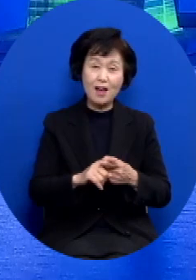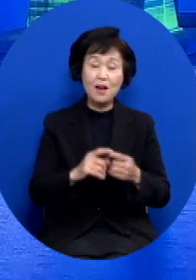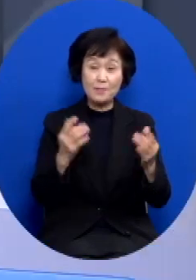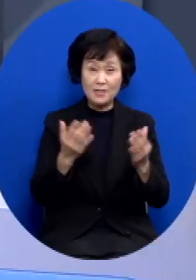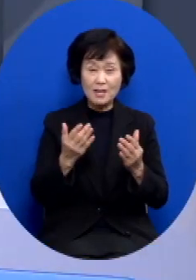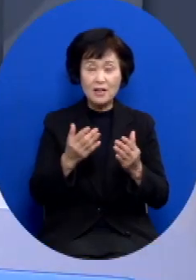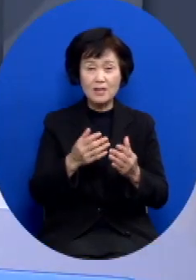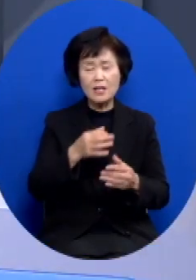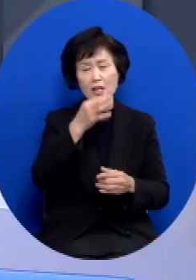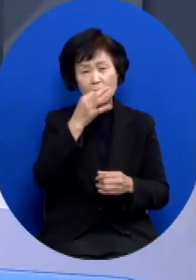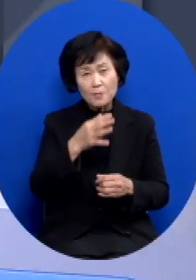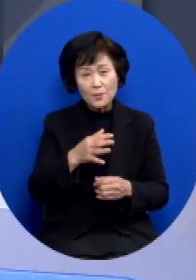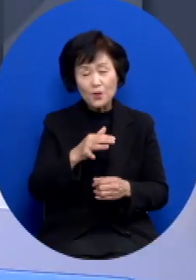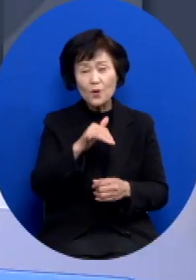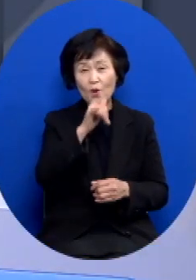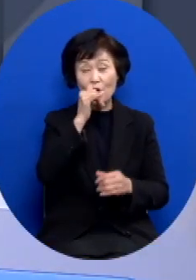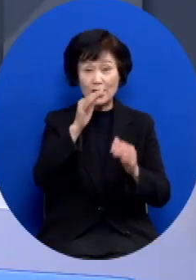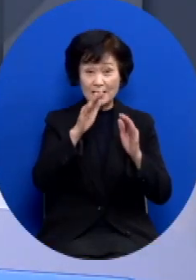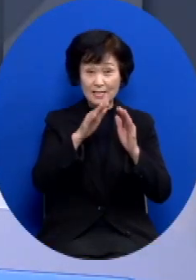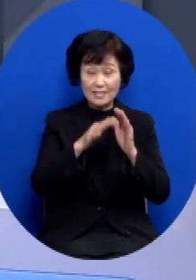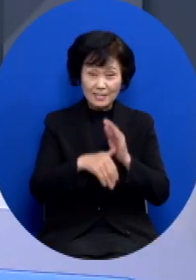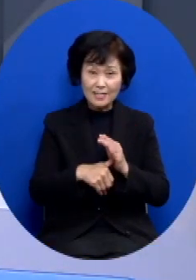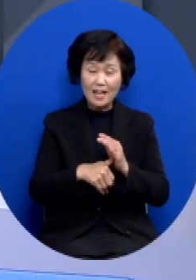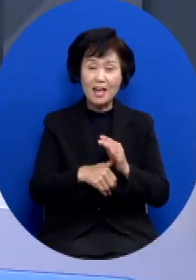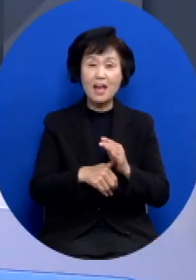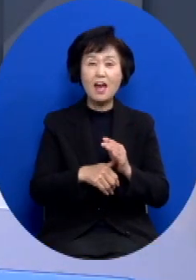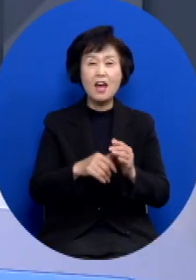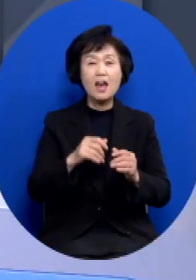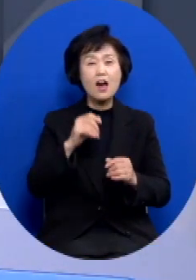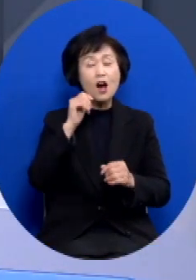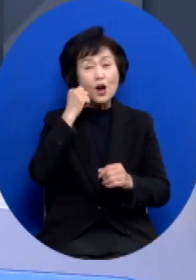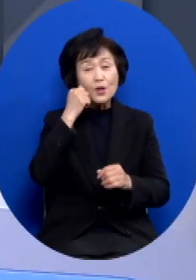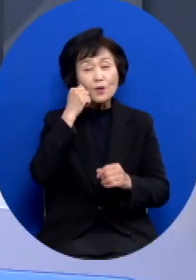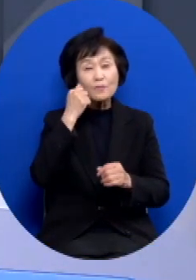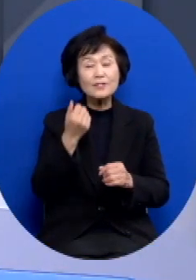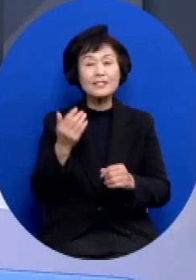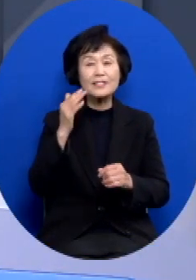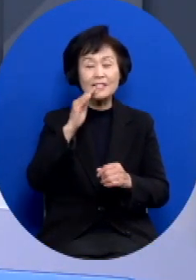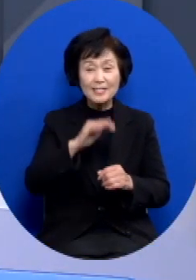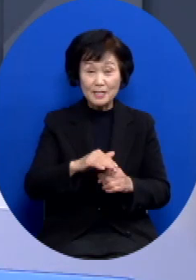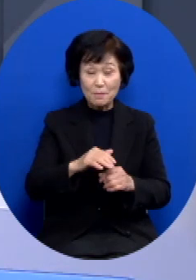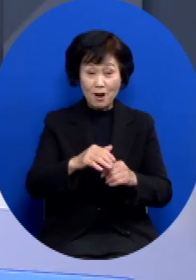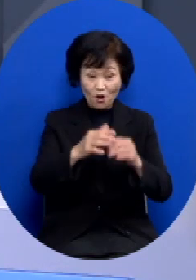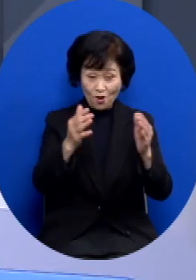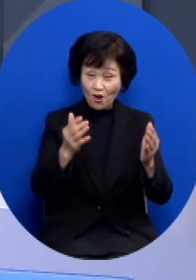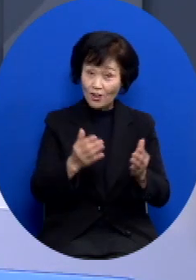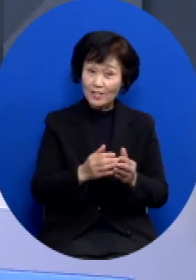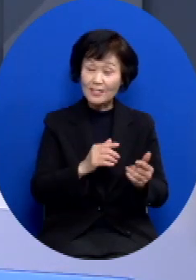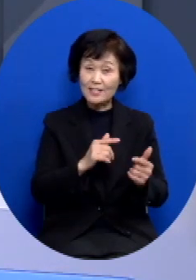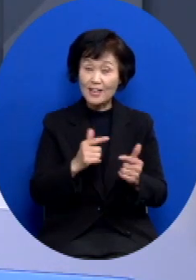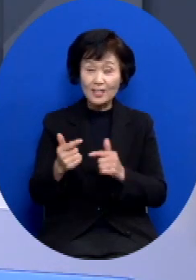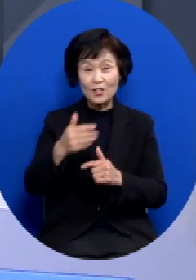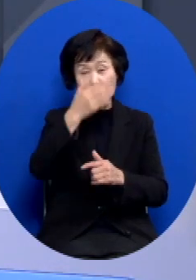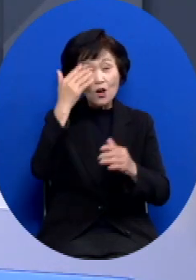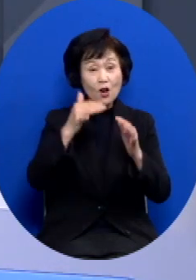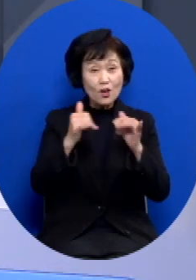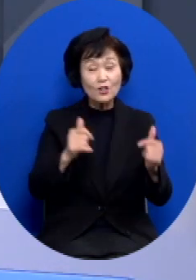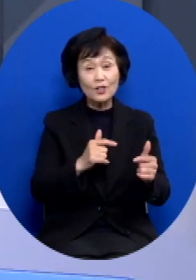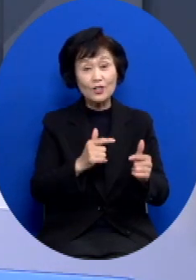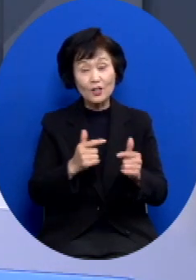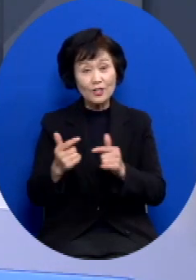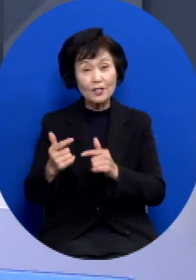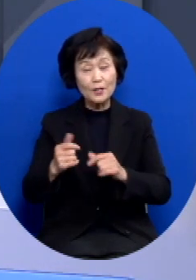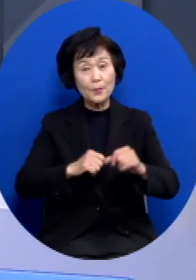그리고 다음 세대는 사라지고 있는데요 이처럼 어려운 시기에 홀리의 청년들이 연합사다